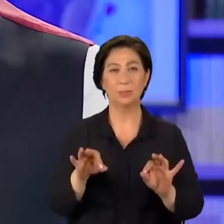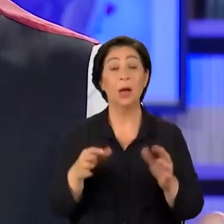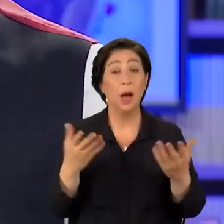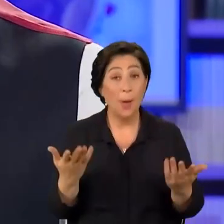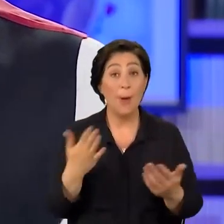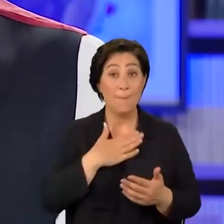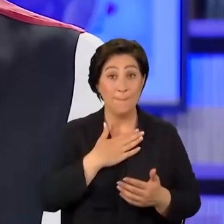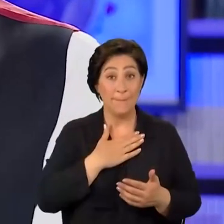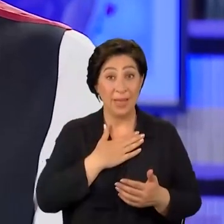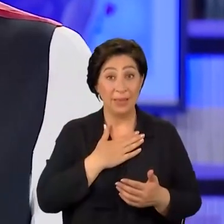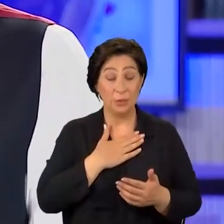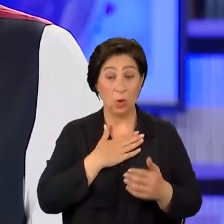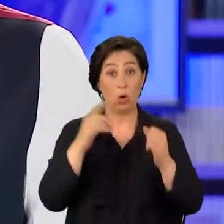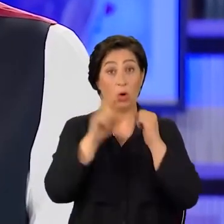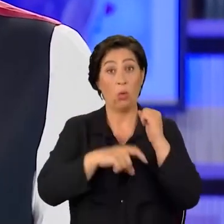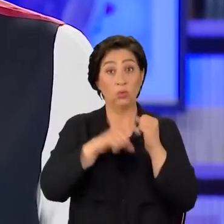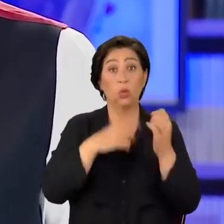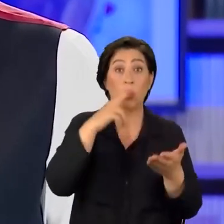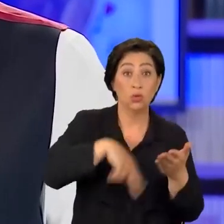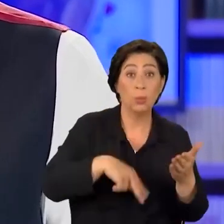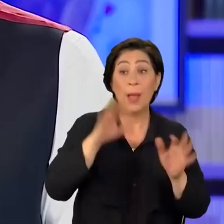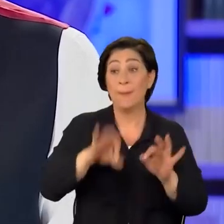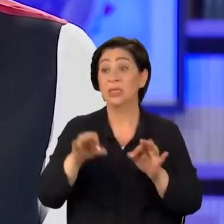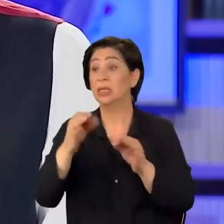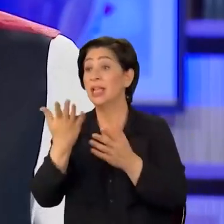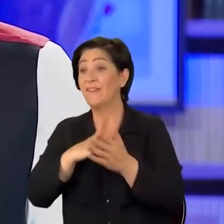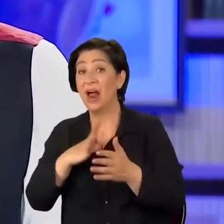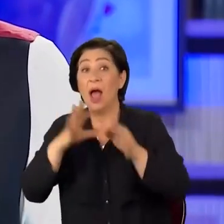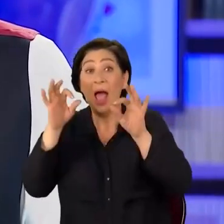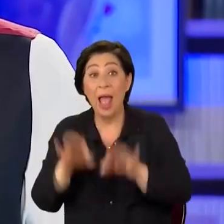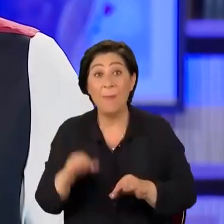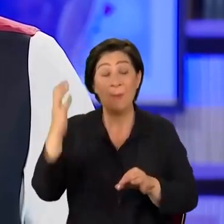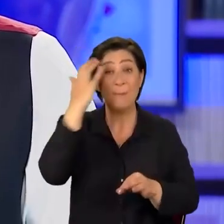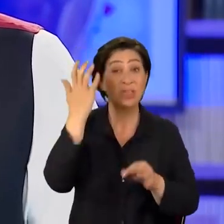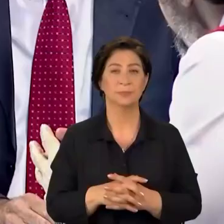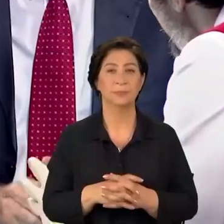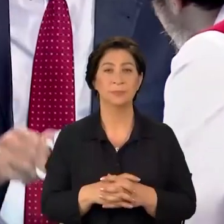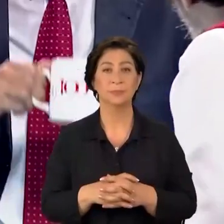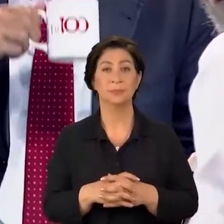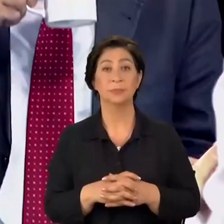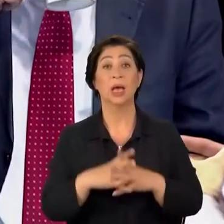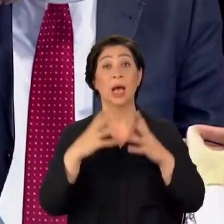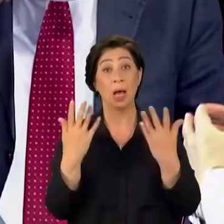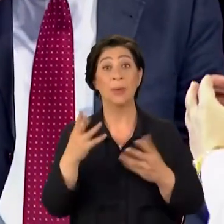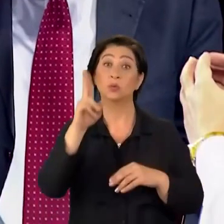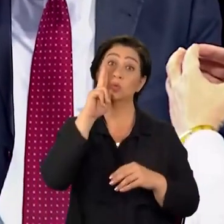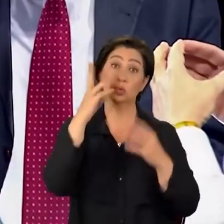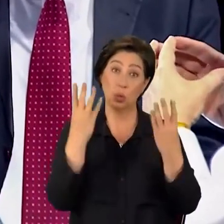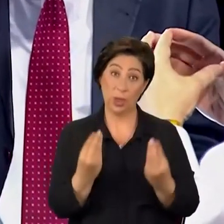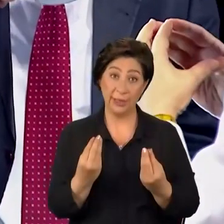Ama ben hemen Komünist Manifesto'yu okudum, hemen başlangıç ilkelerini okudum, hemen temel ilkeleri okudum. Yani sonuç olarak